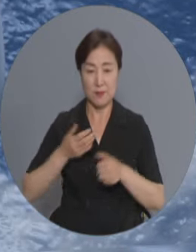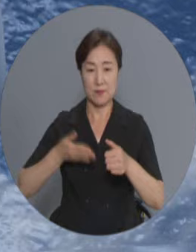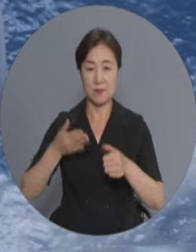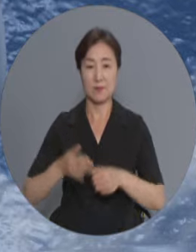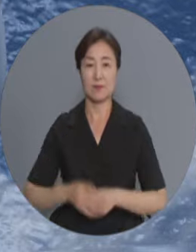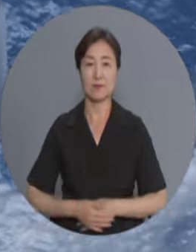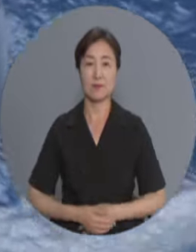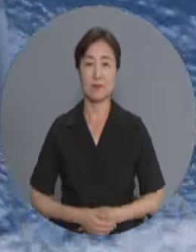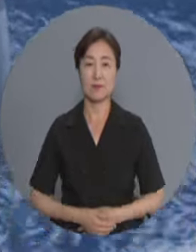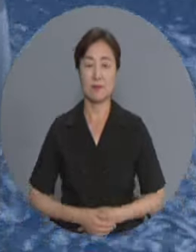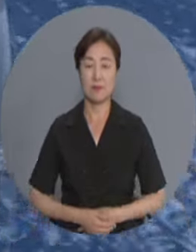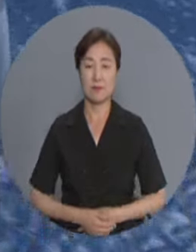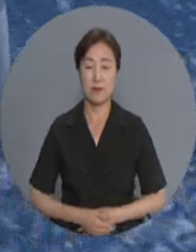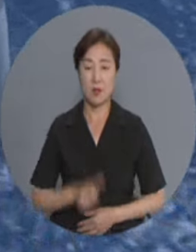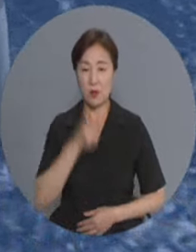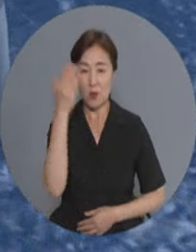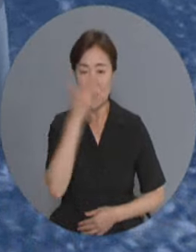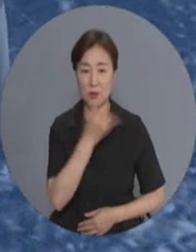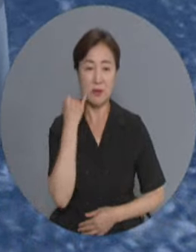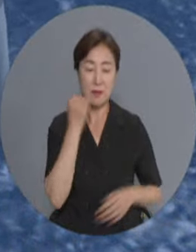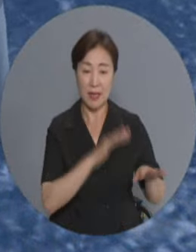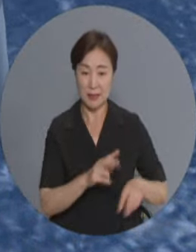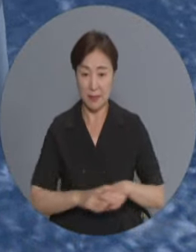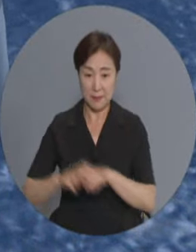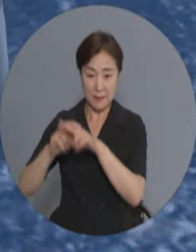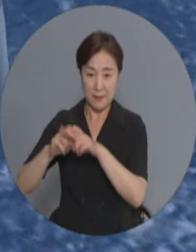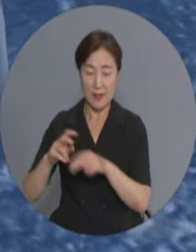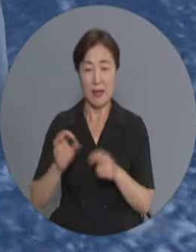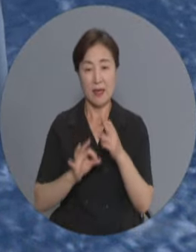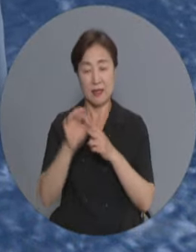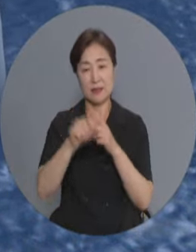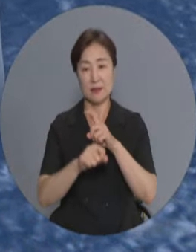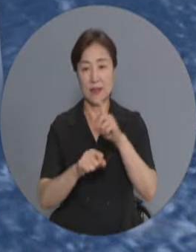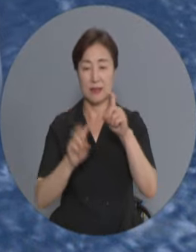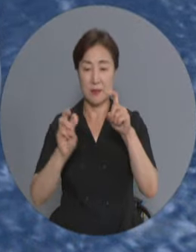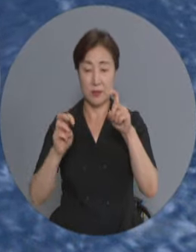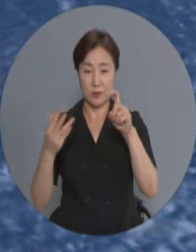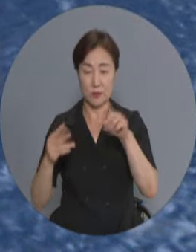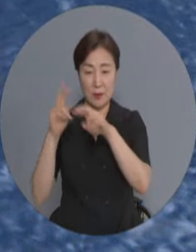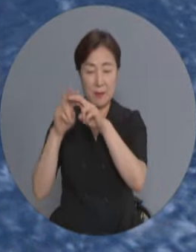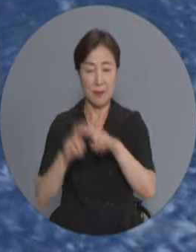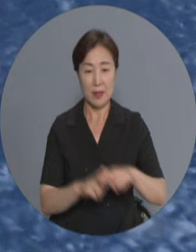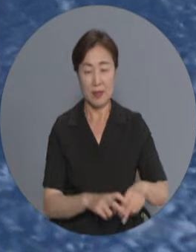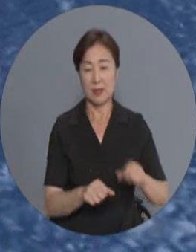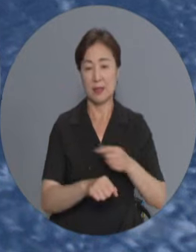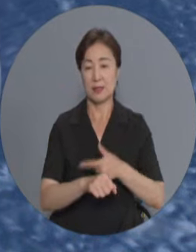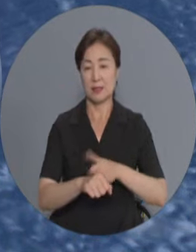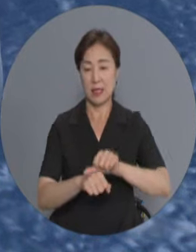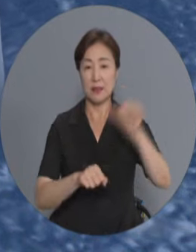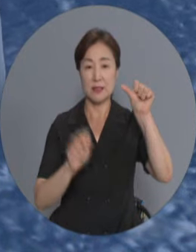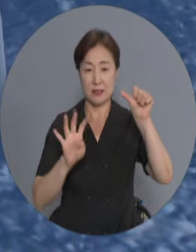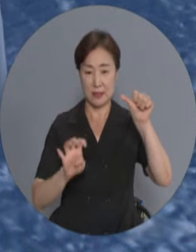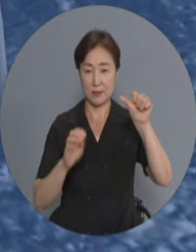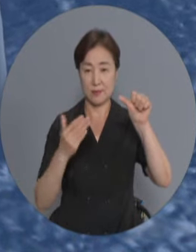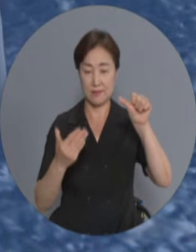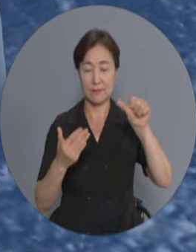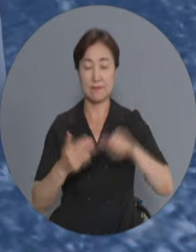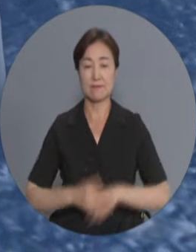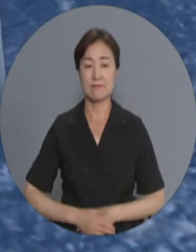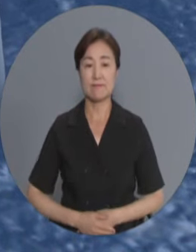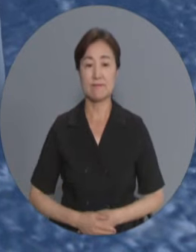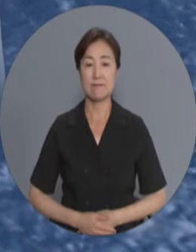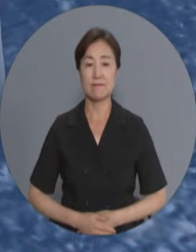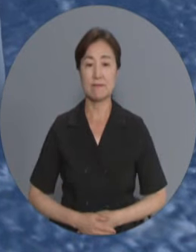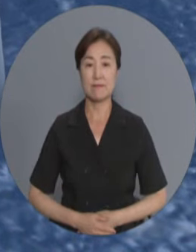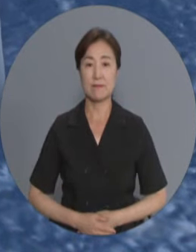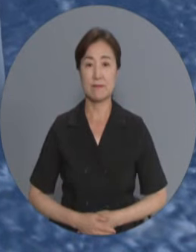필요합니다. 여수의 내일 만조 시각은 오전 11시 39분, 한조 시각은 5시 40분입니다. 지금까지